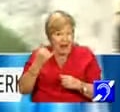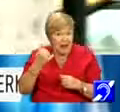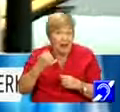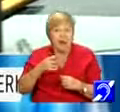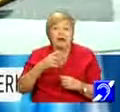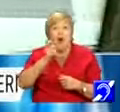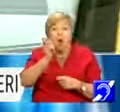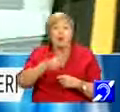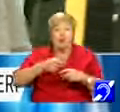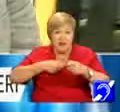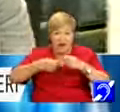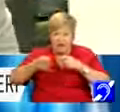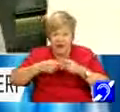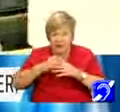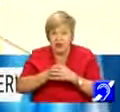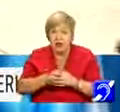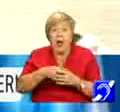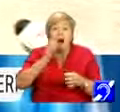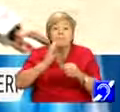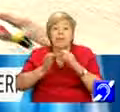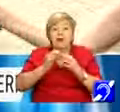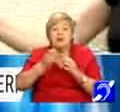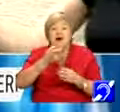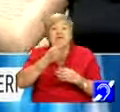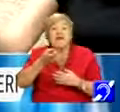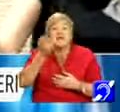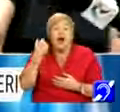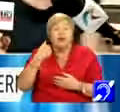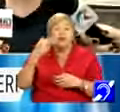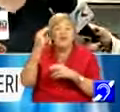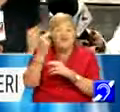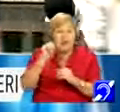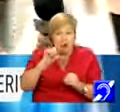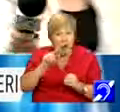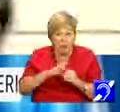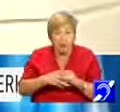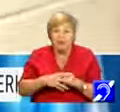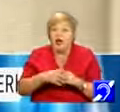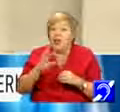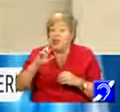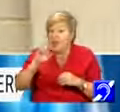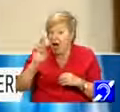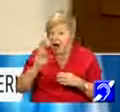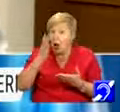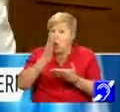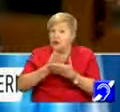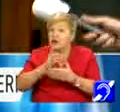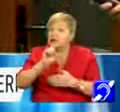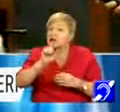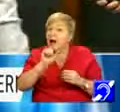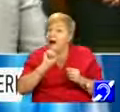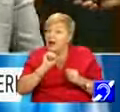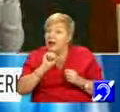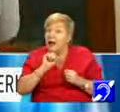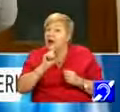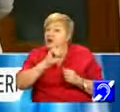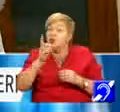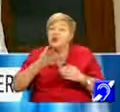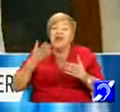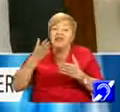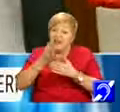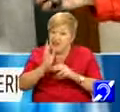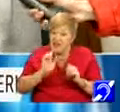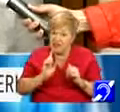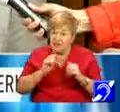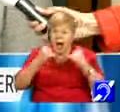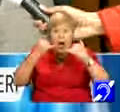Nelu Iordache, cu care ar fi prejudiciat fosta lui companie Blue Air. Însă această decizie, această sentință nu este definitivă. Iată că